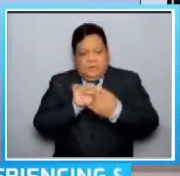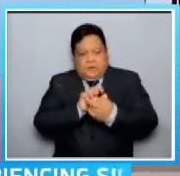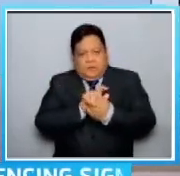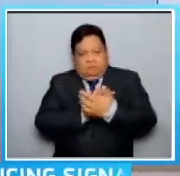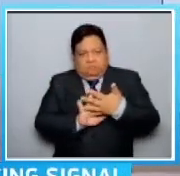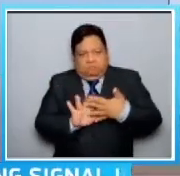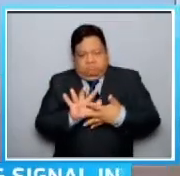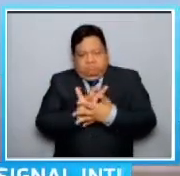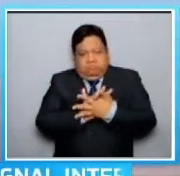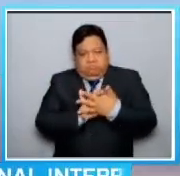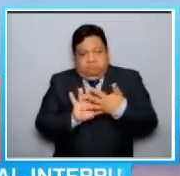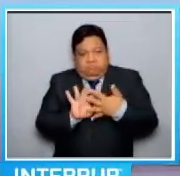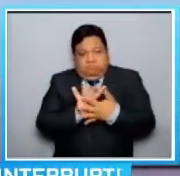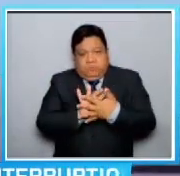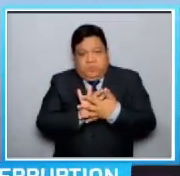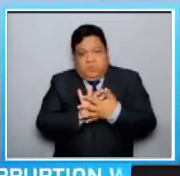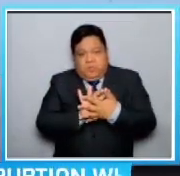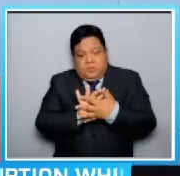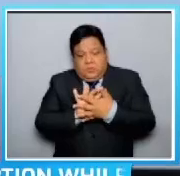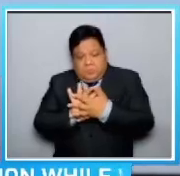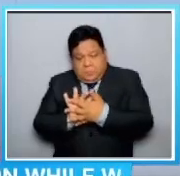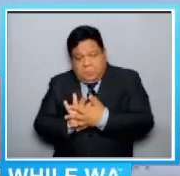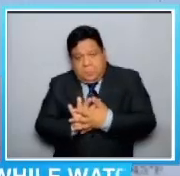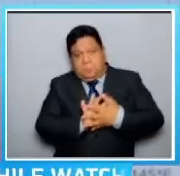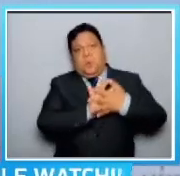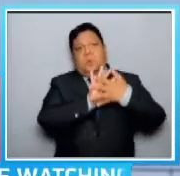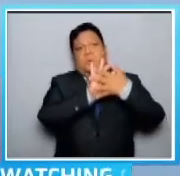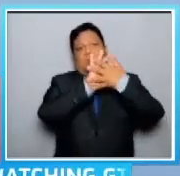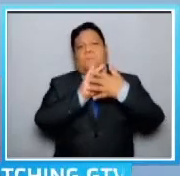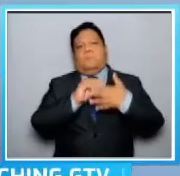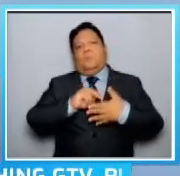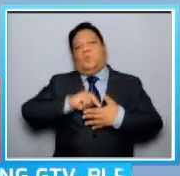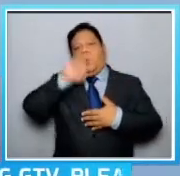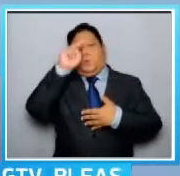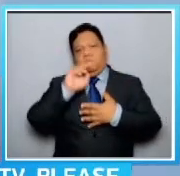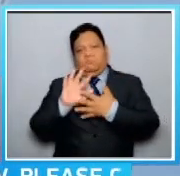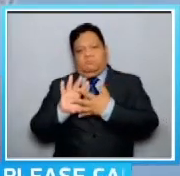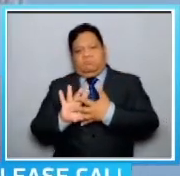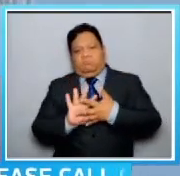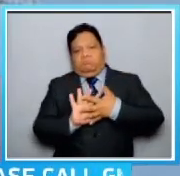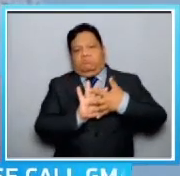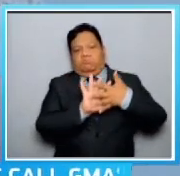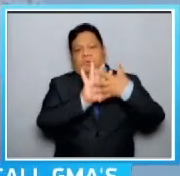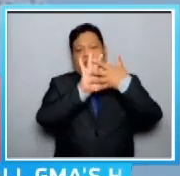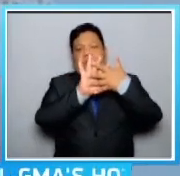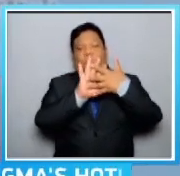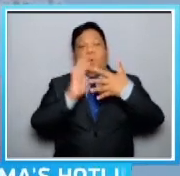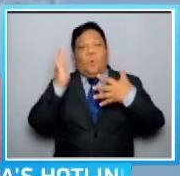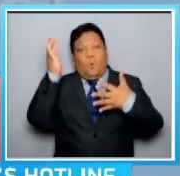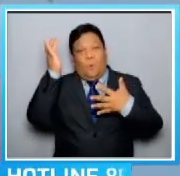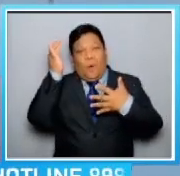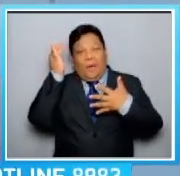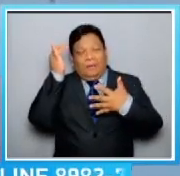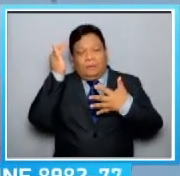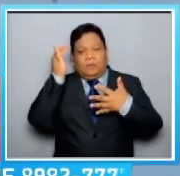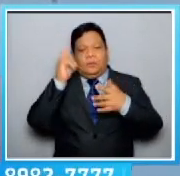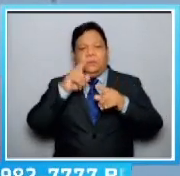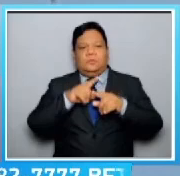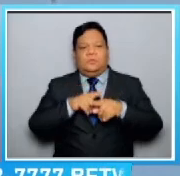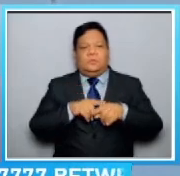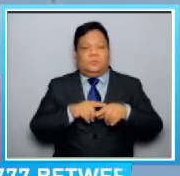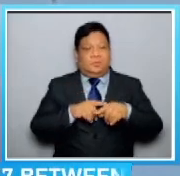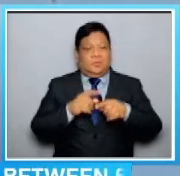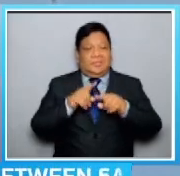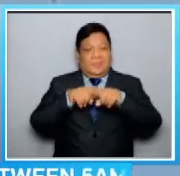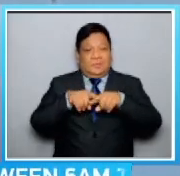Then mag-recurve na siya towards north. So ito yung nakikita natin ang galaw. Dahil nga nakadepende si itong ating